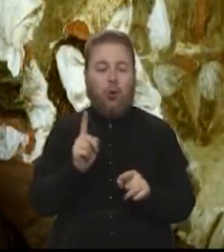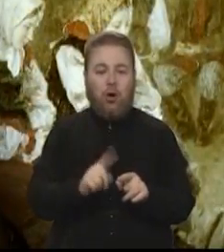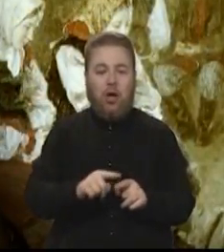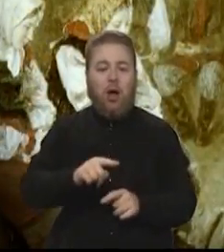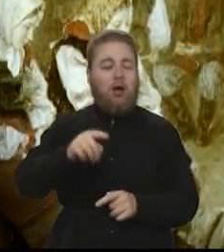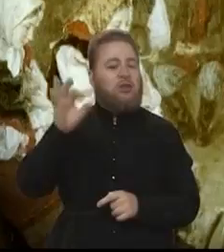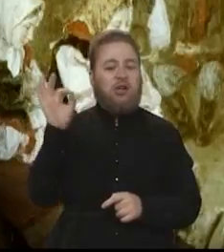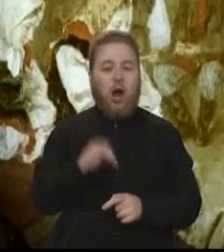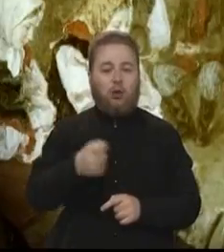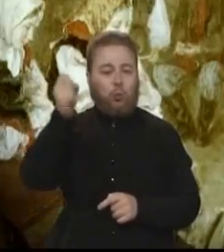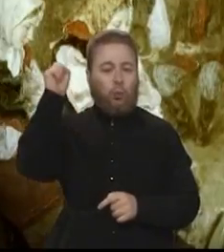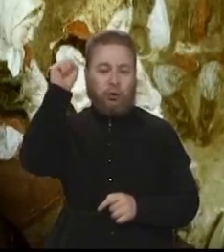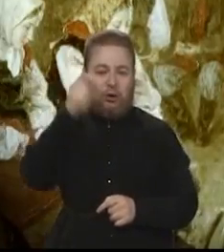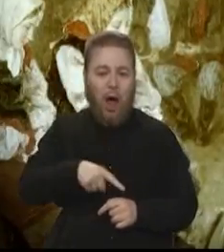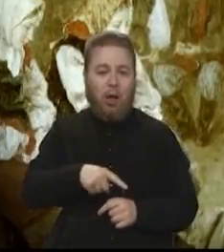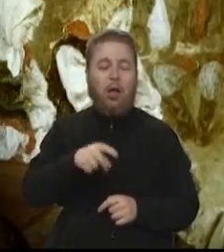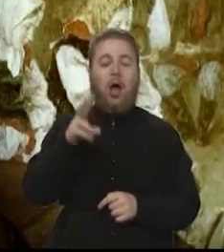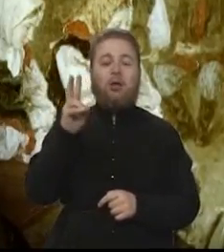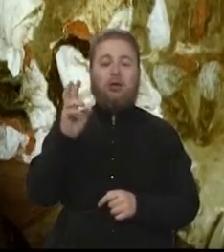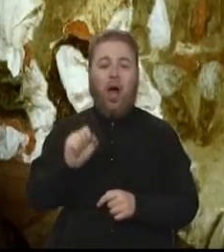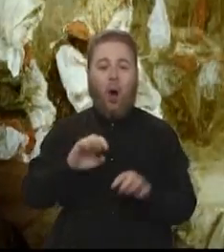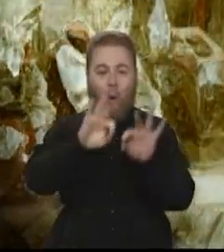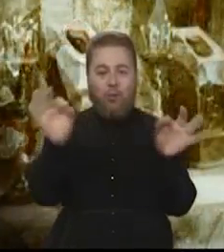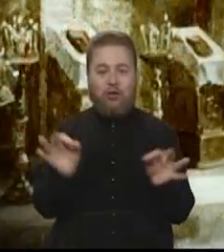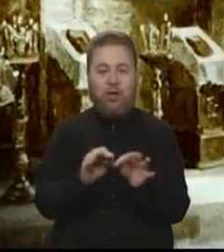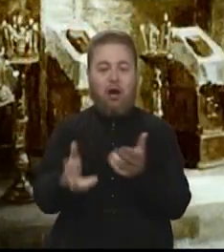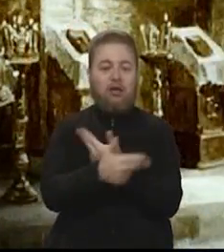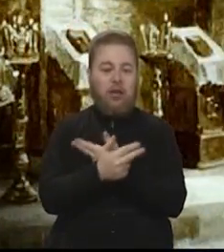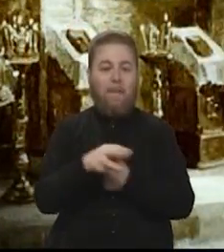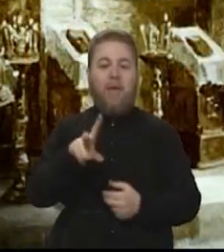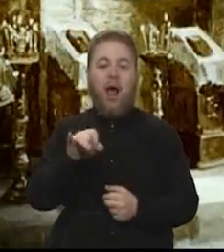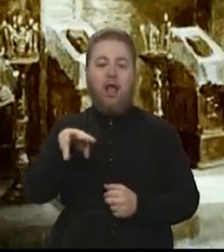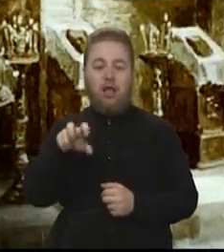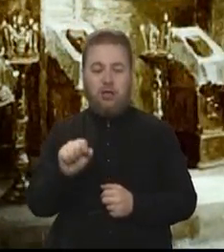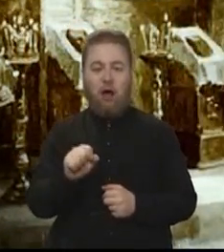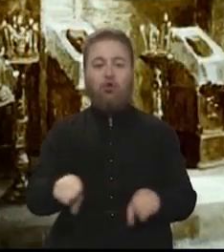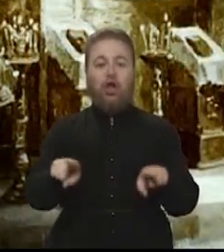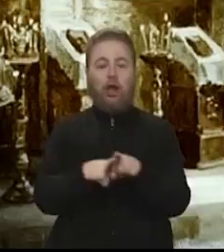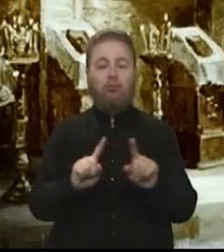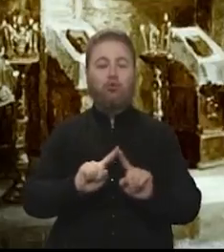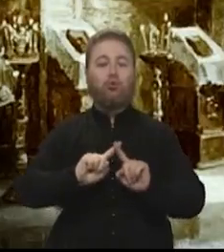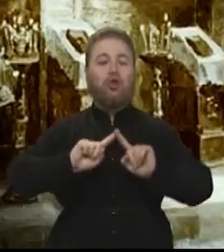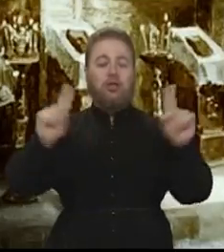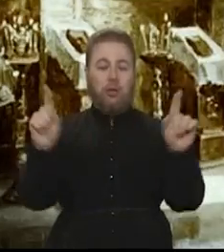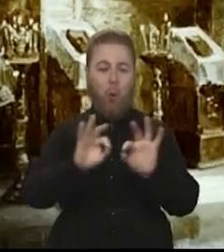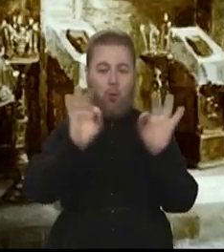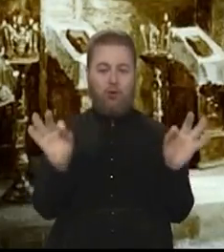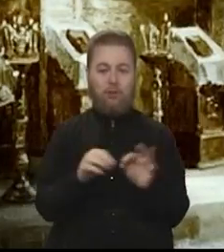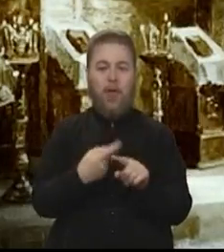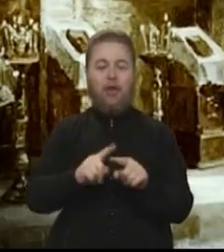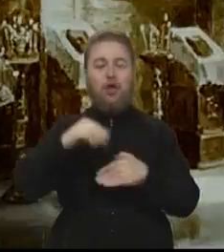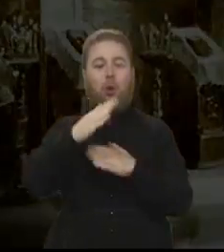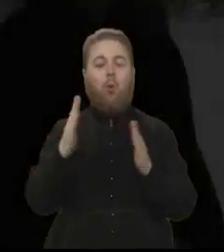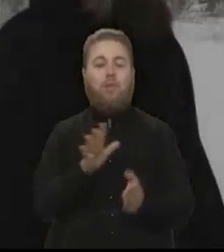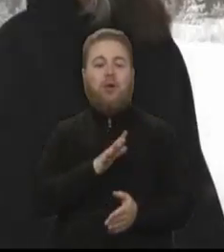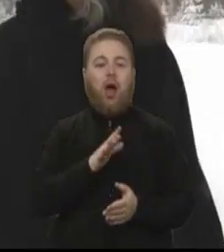на образе архистратига Божия Михаила. Вот таким чудесным образом эта икона была